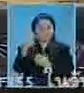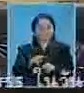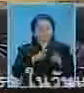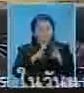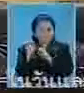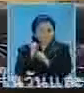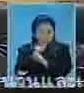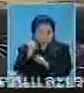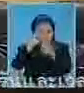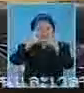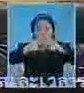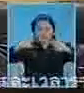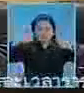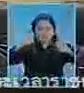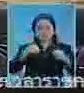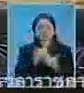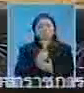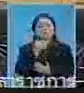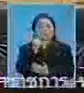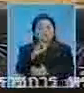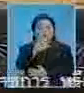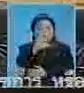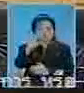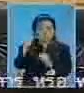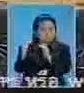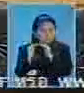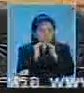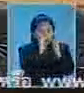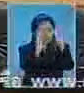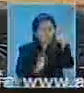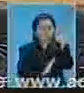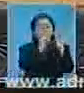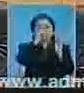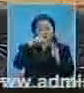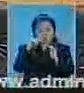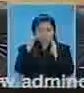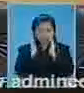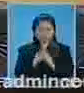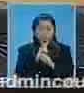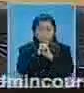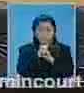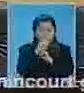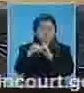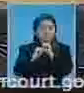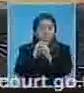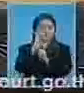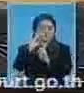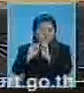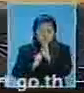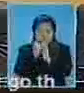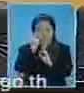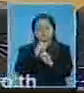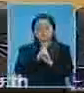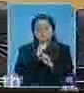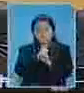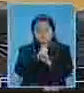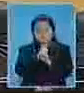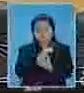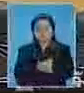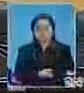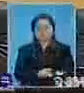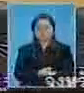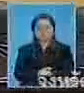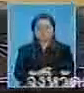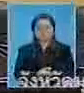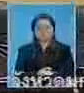จะได้รับเบี้ยยังชีพผู้สูงอายุเท่ากันทุกคนทั่วประเทศเป็นครั้งแรกครับท่านนายกรัฐมนตรี